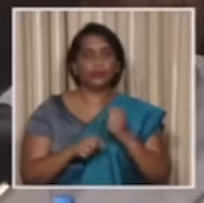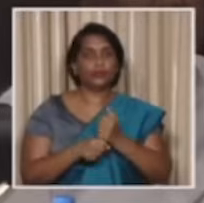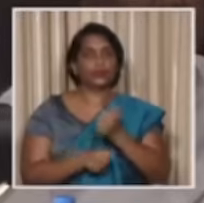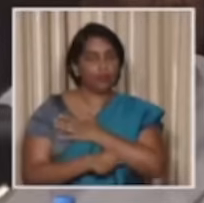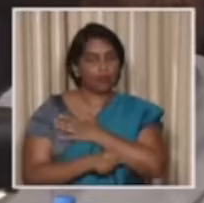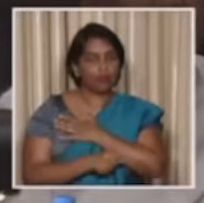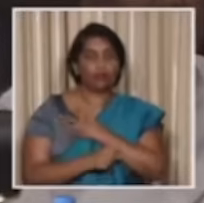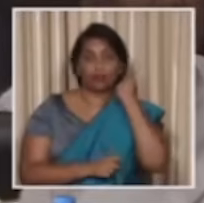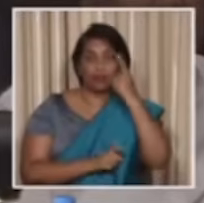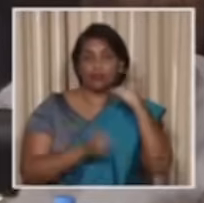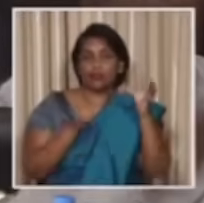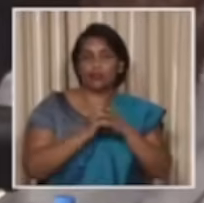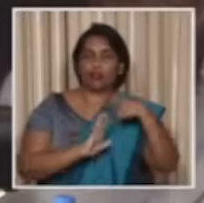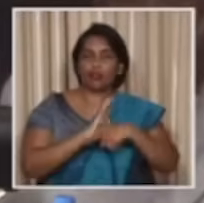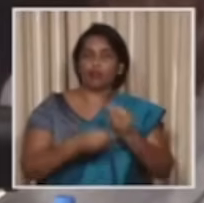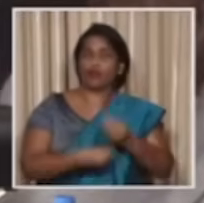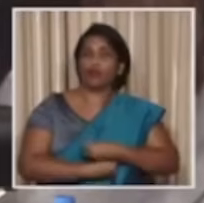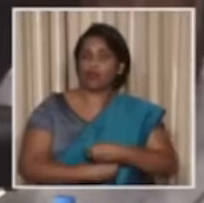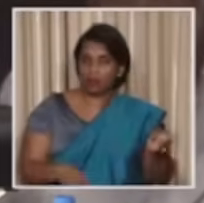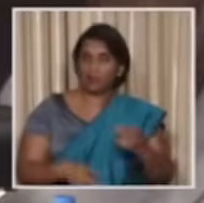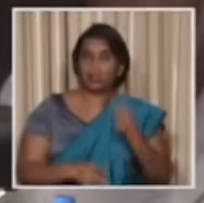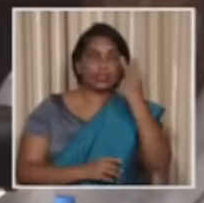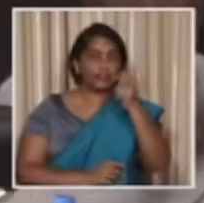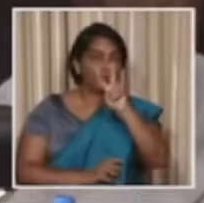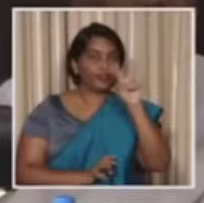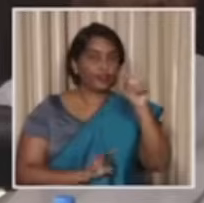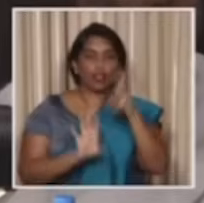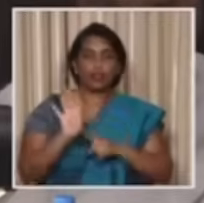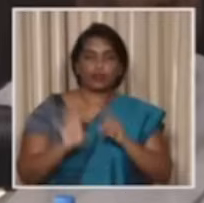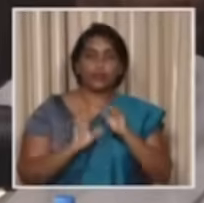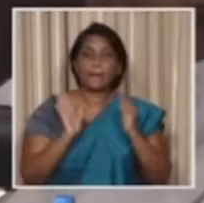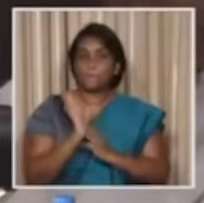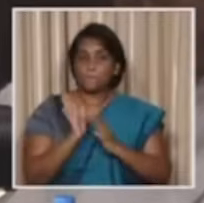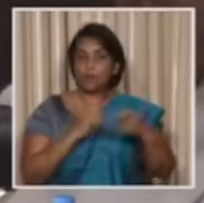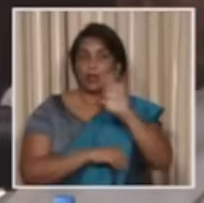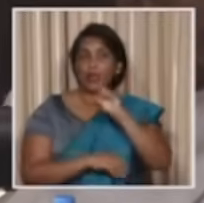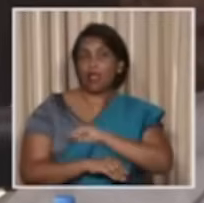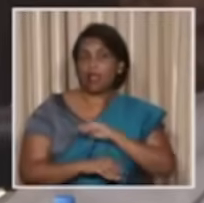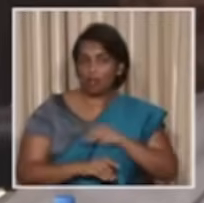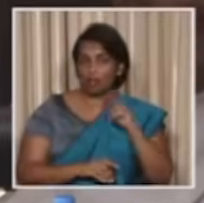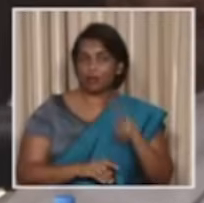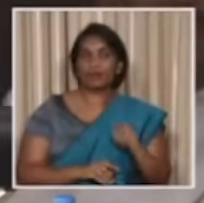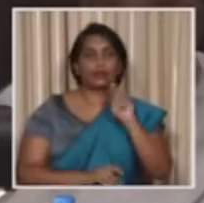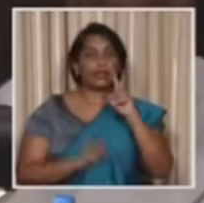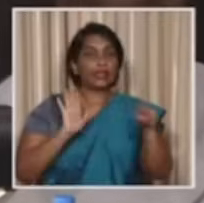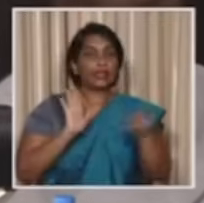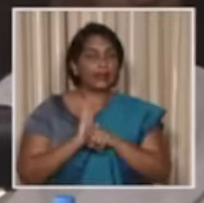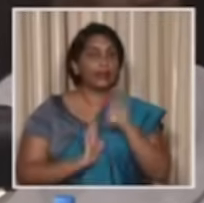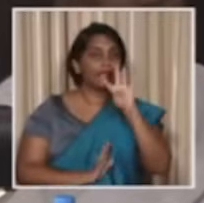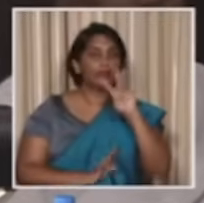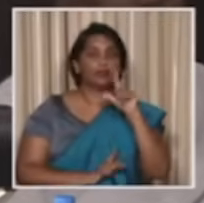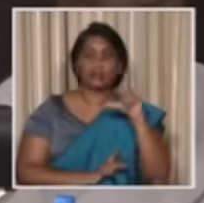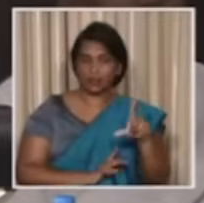ගෝඨාභයලා වියත්මකලා මේ රට විනාශ කරනකොට 2022 අවුරුද්දේ සමාජිකයන්ගේ ප්‍රතිලාභය උනේ